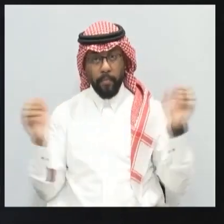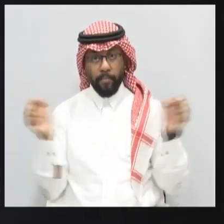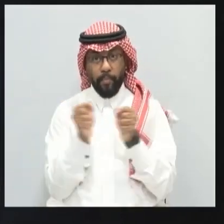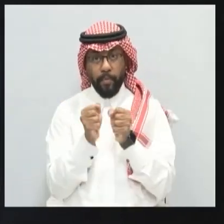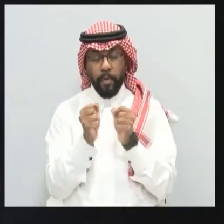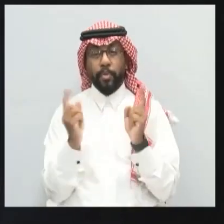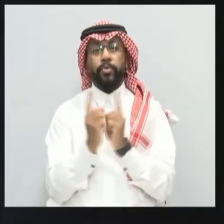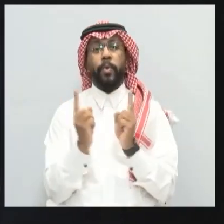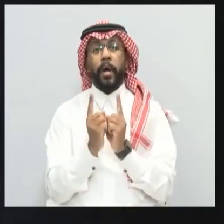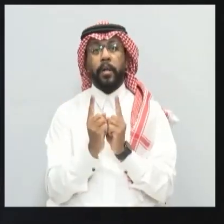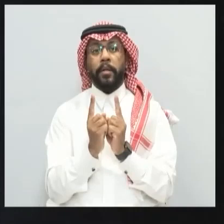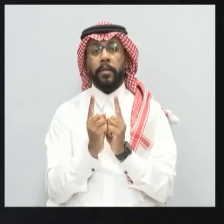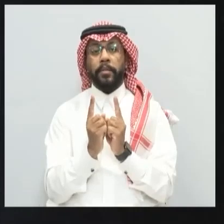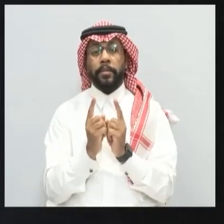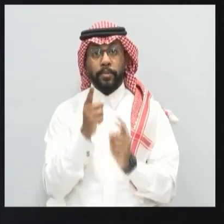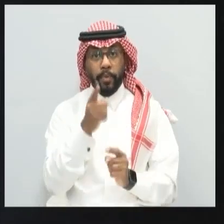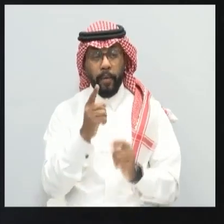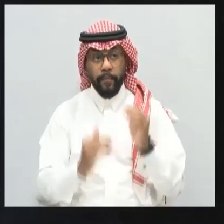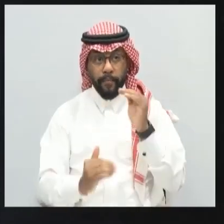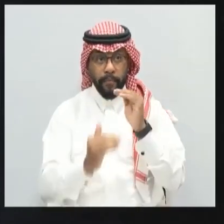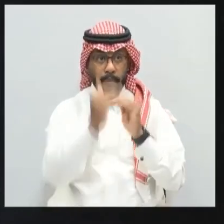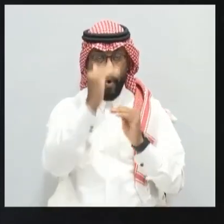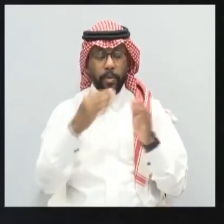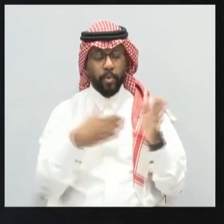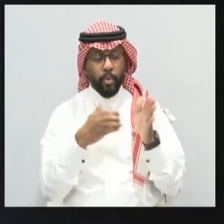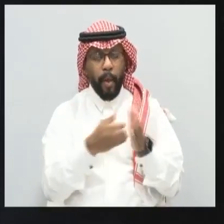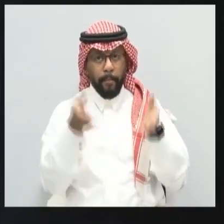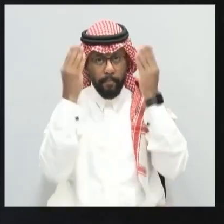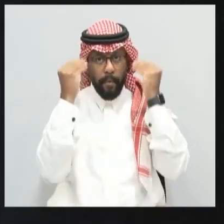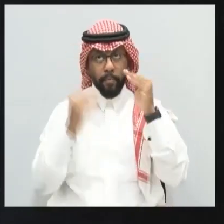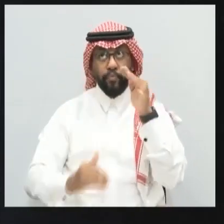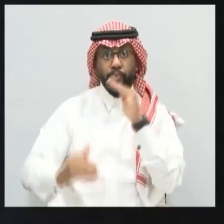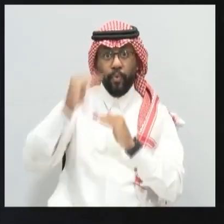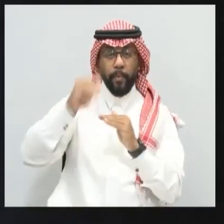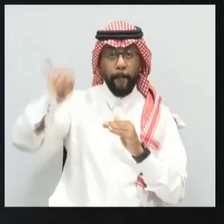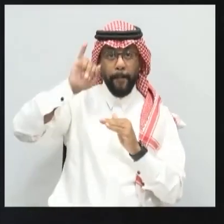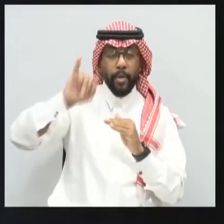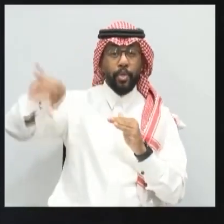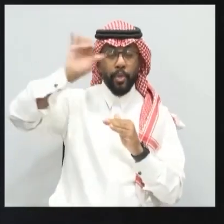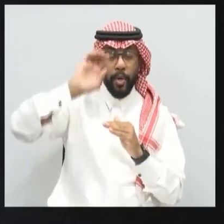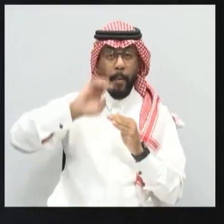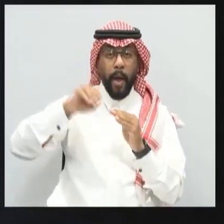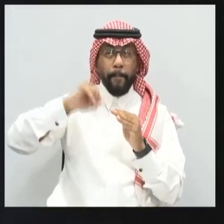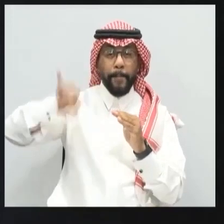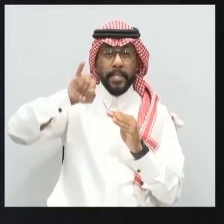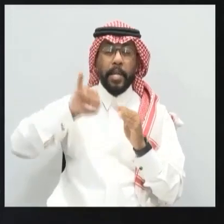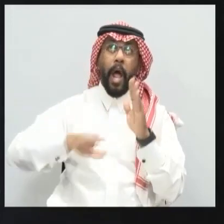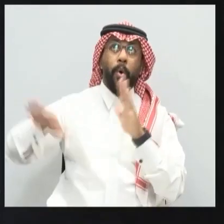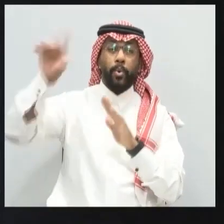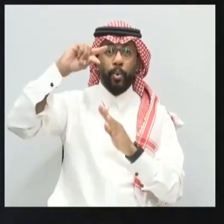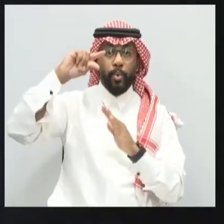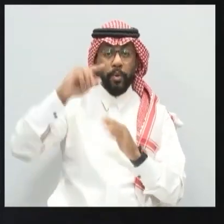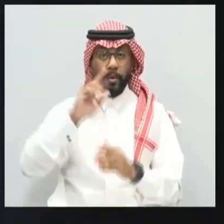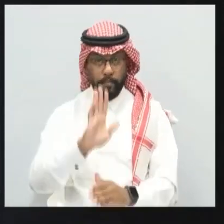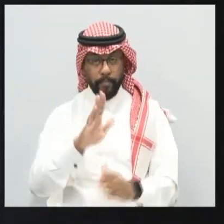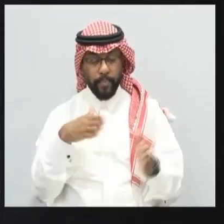ستحتاجها خصوصا اذا ما اكملتها ووصلت الى الدراسات العليا فهنالك بعض الجامعات التي من اشترا